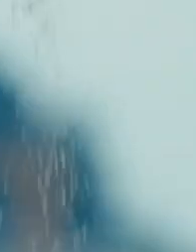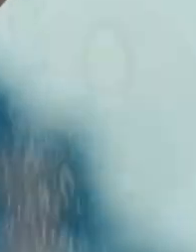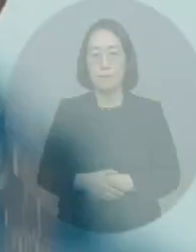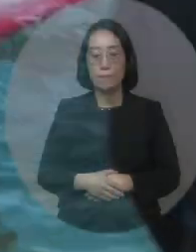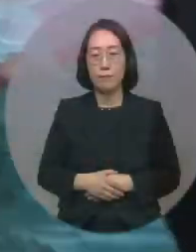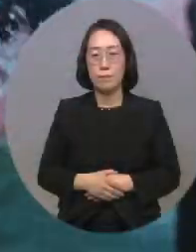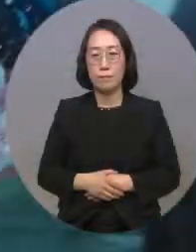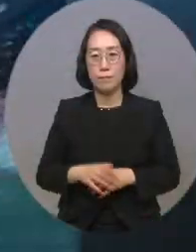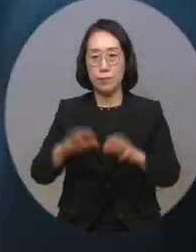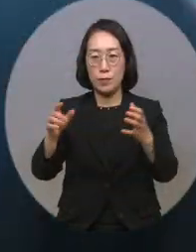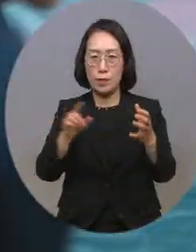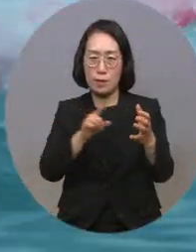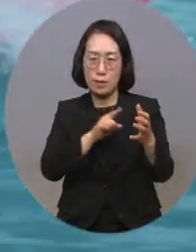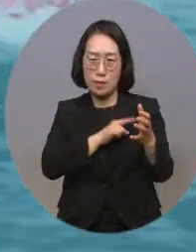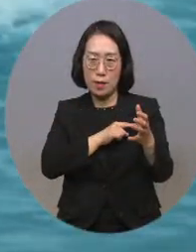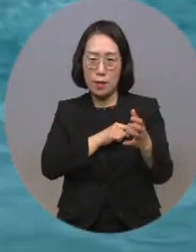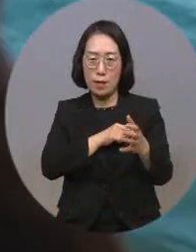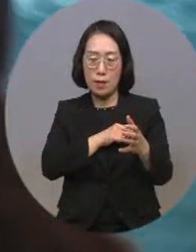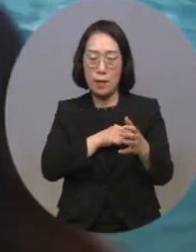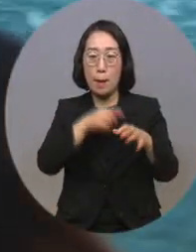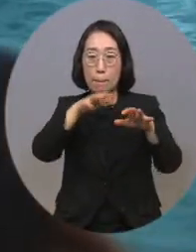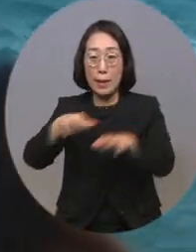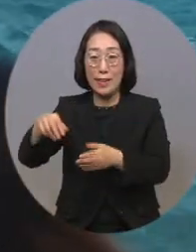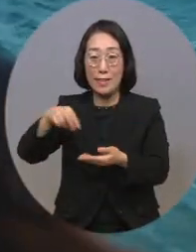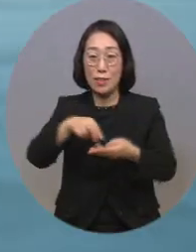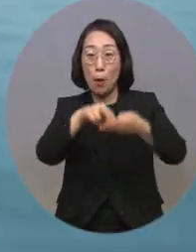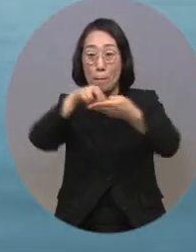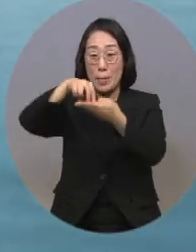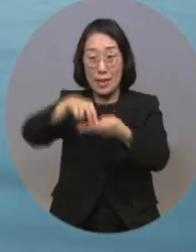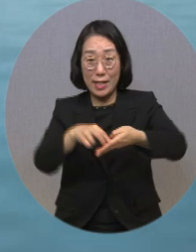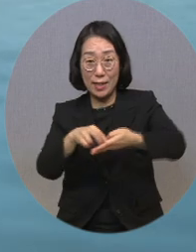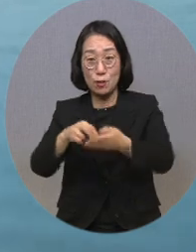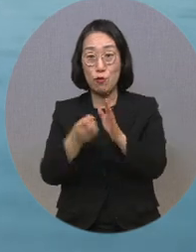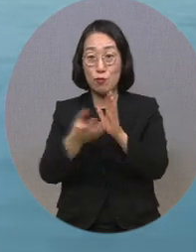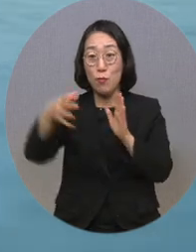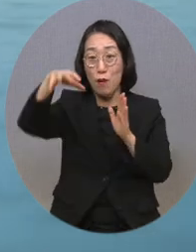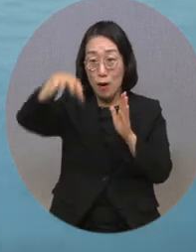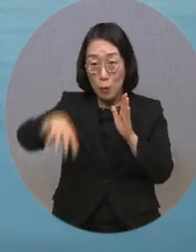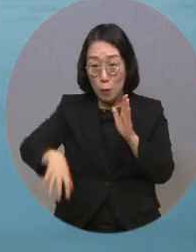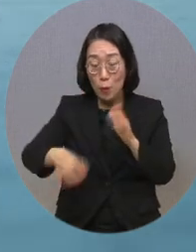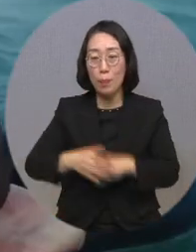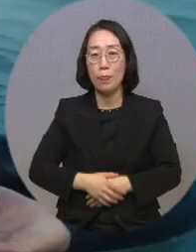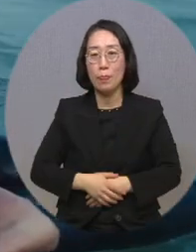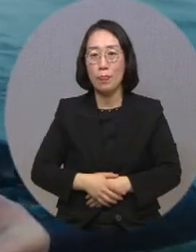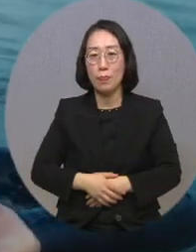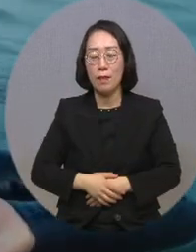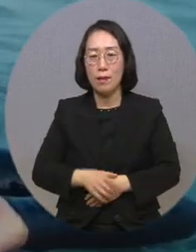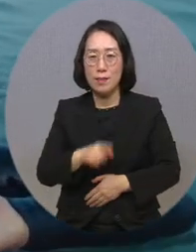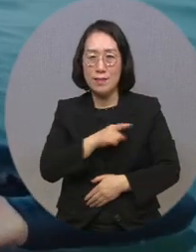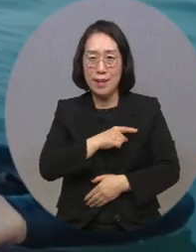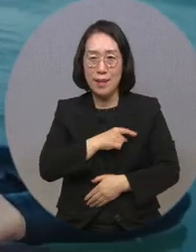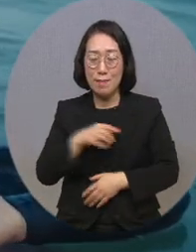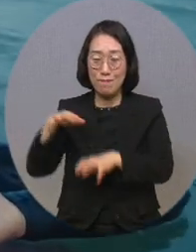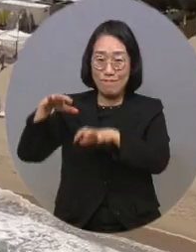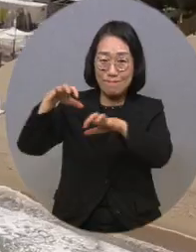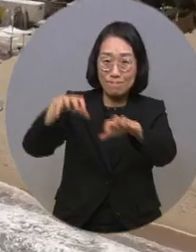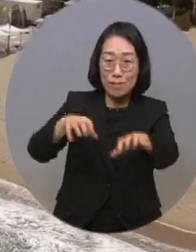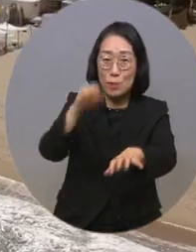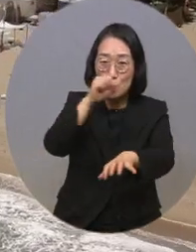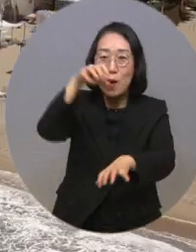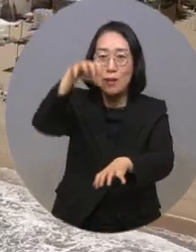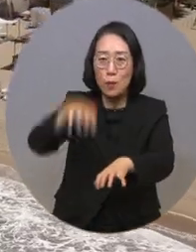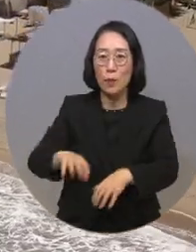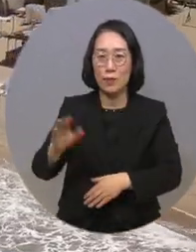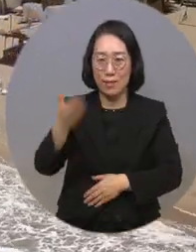국내 최고의 서핑 성지로 급부상한 강원도 양양군은 서핑 일본지로 큰 인기를 얻고